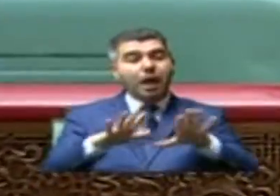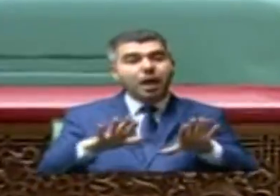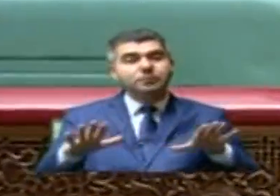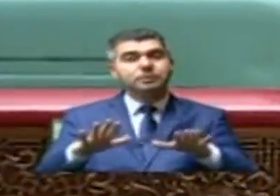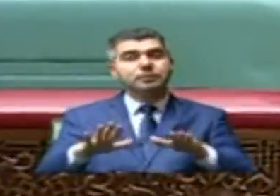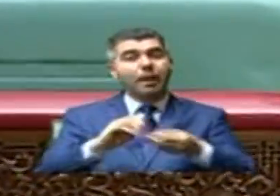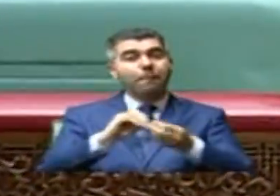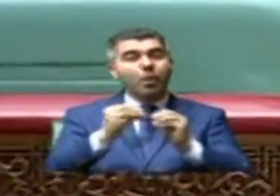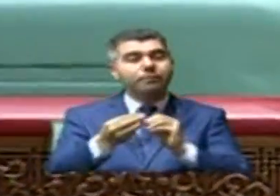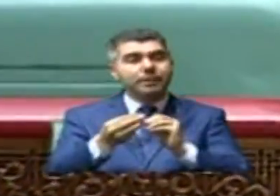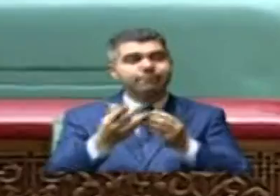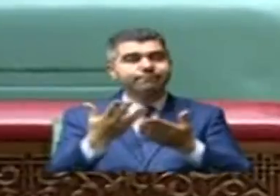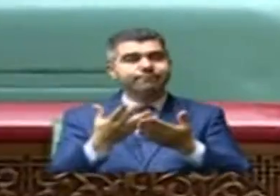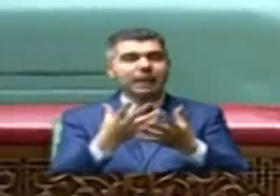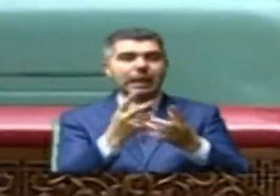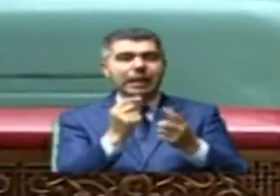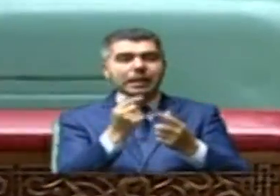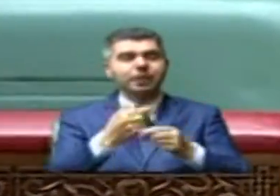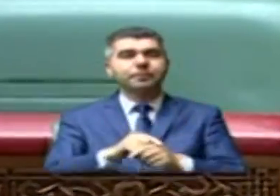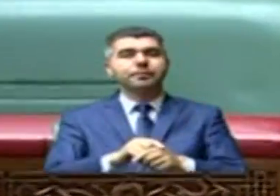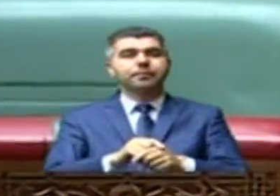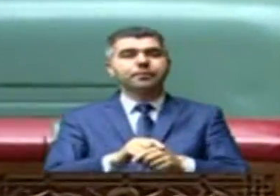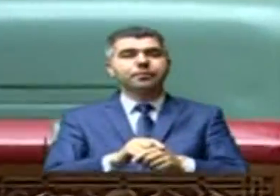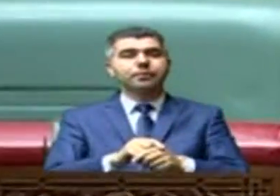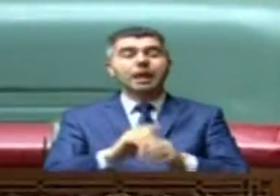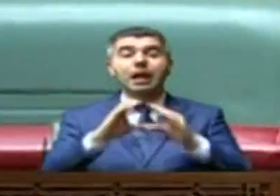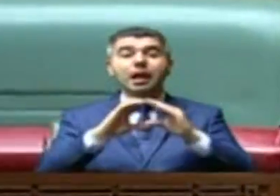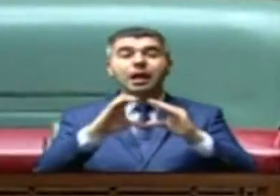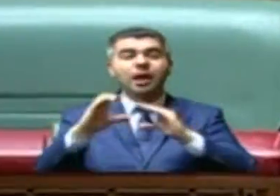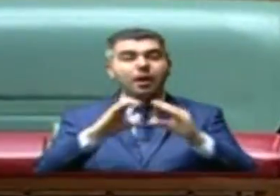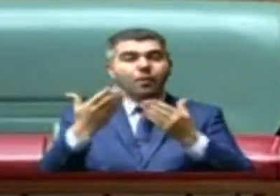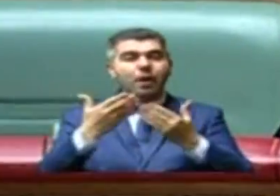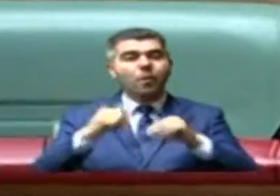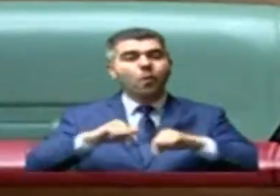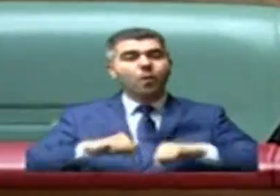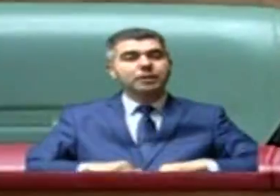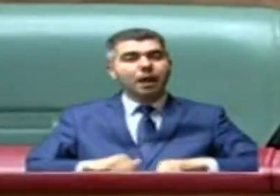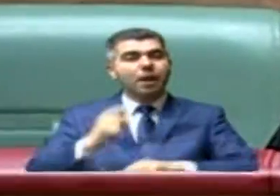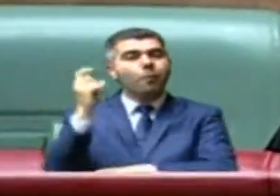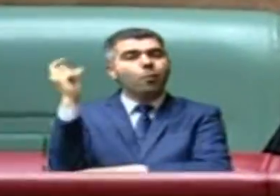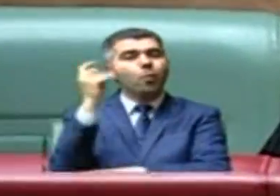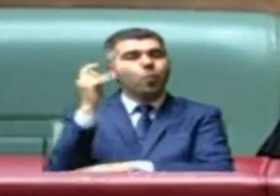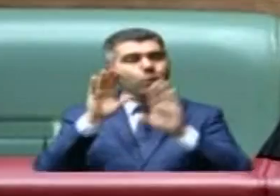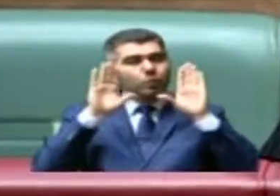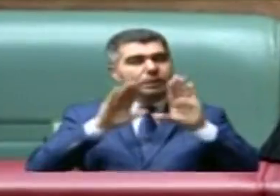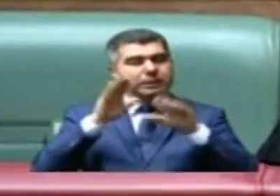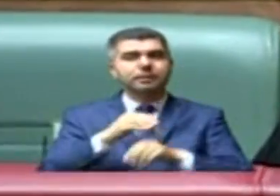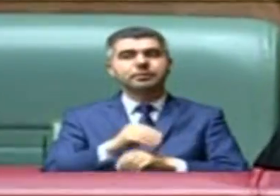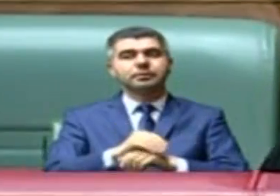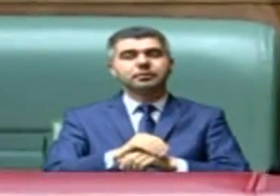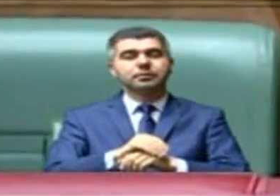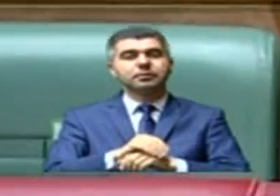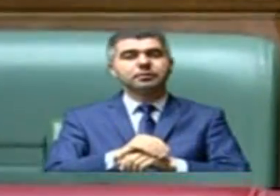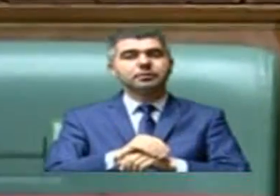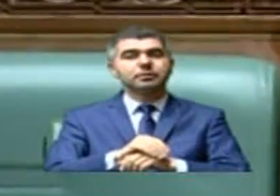يعني اشكال مطروح. كنقترحوا عليكم باش تفتحوا حوار مع وزاره الاوقاف من اجل تعبئه العقار